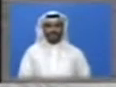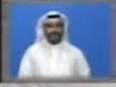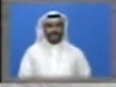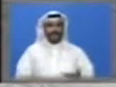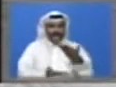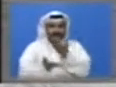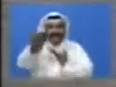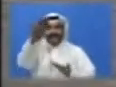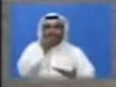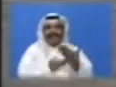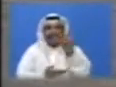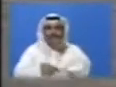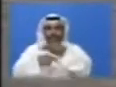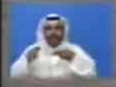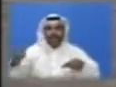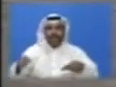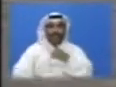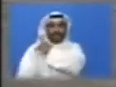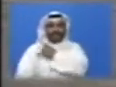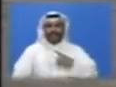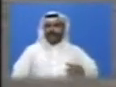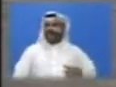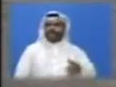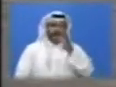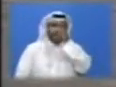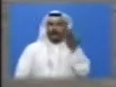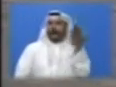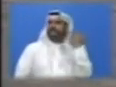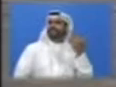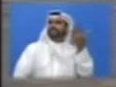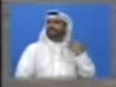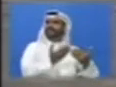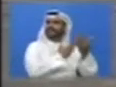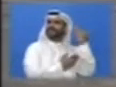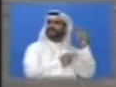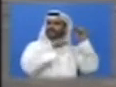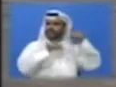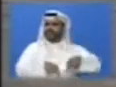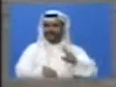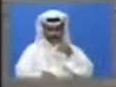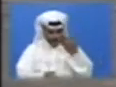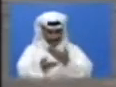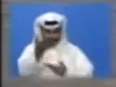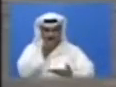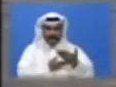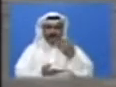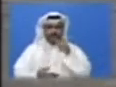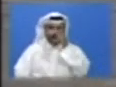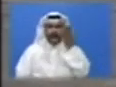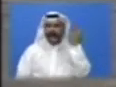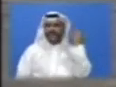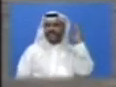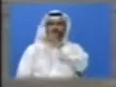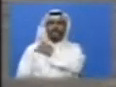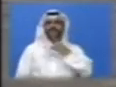علاقة الكويت وبلغراد ليست وليدة اليوم، وإنما تعود إلى تاريخ قديم، حيث بنيت هذه العلاقة في عهد